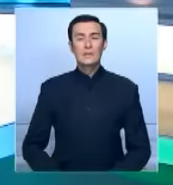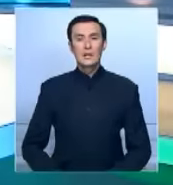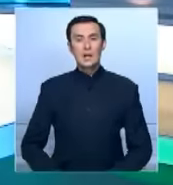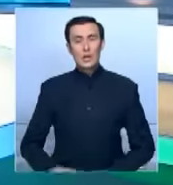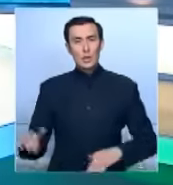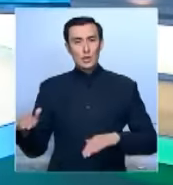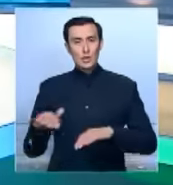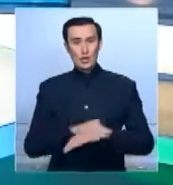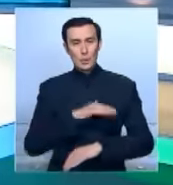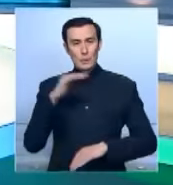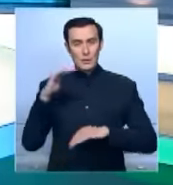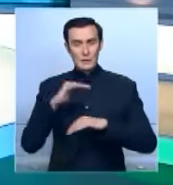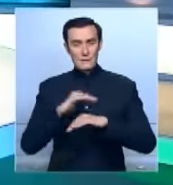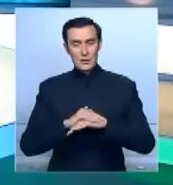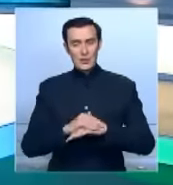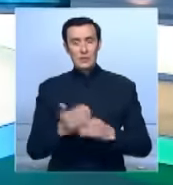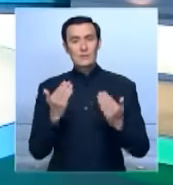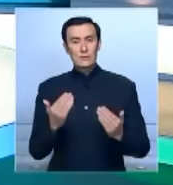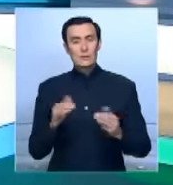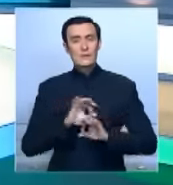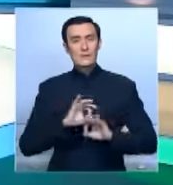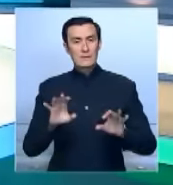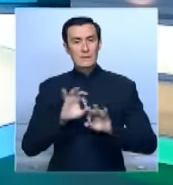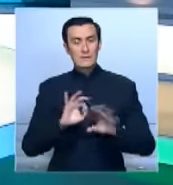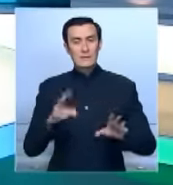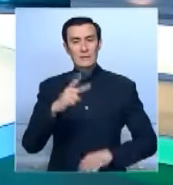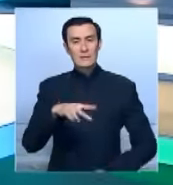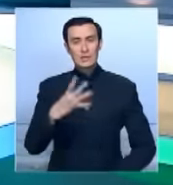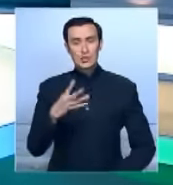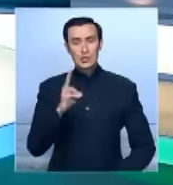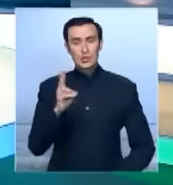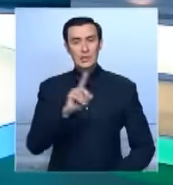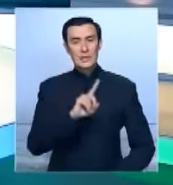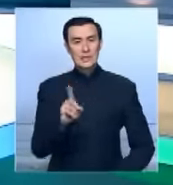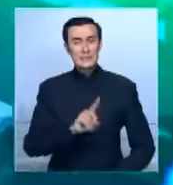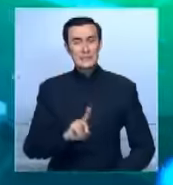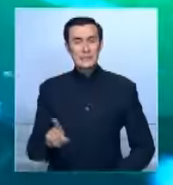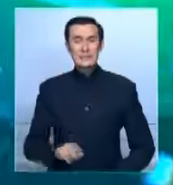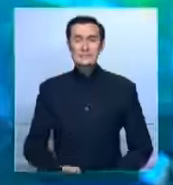Столица половина шестого. Добрый вечер. С новостями Эльвира Нейманбаева и Хасан Исраил.